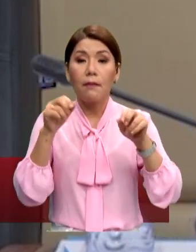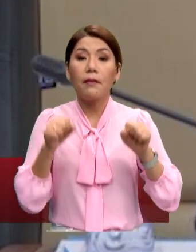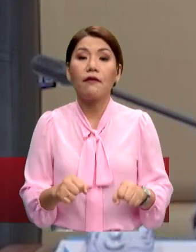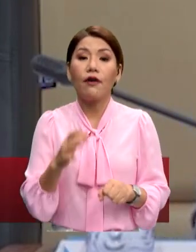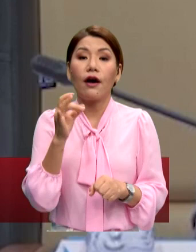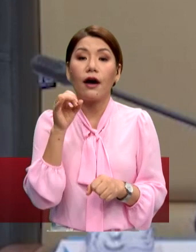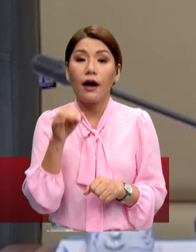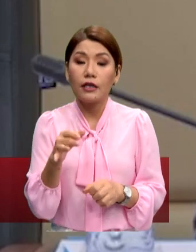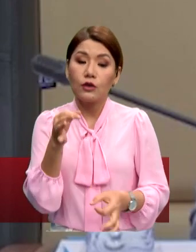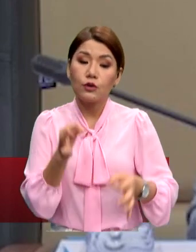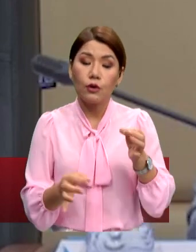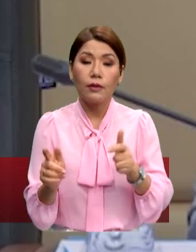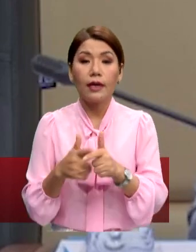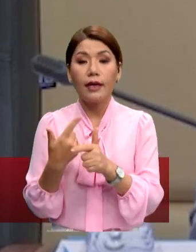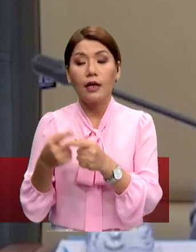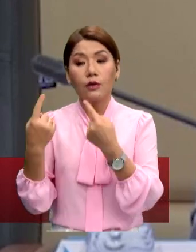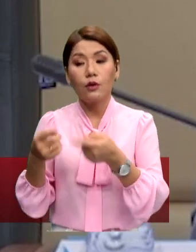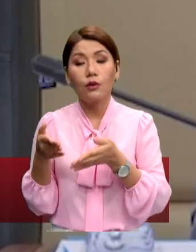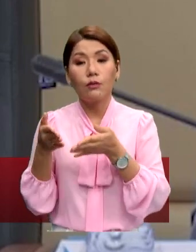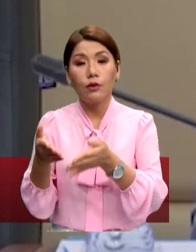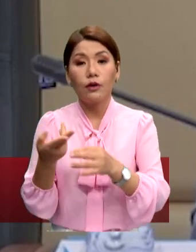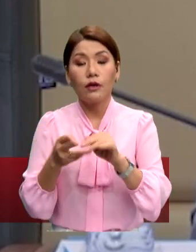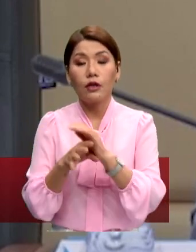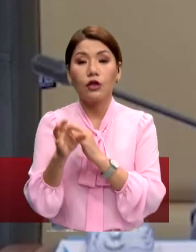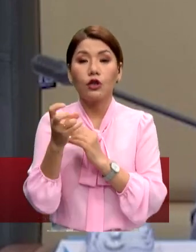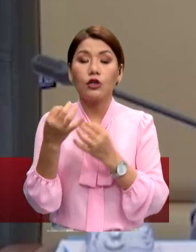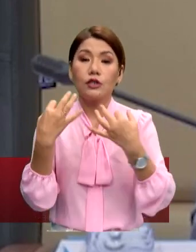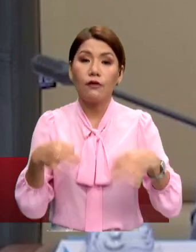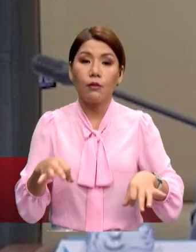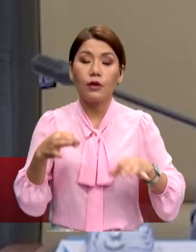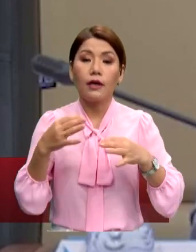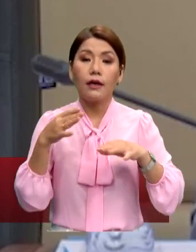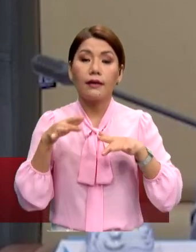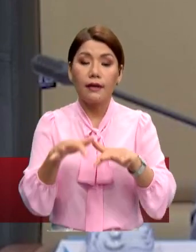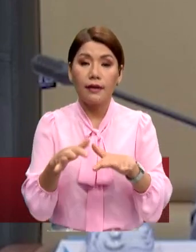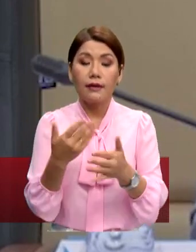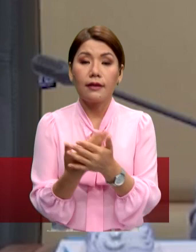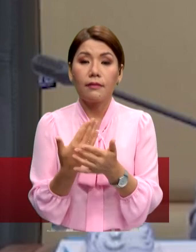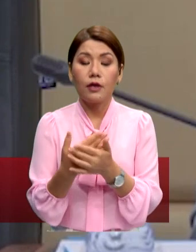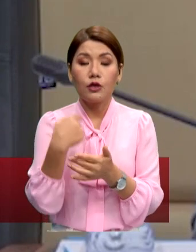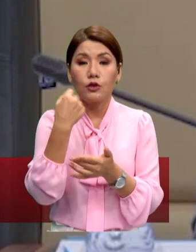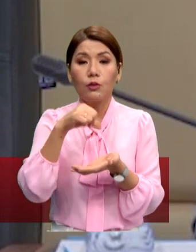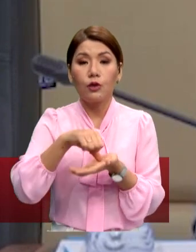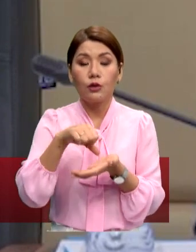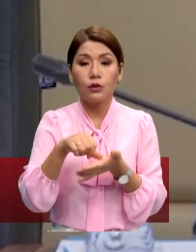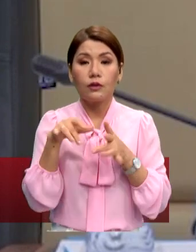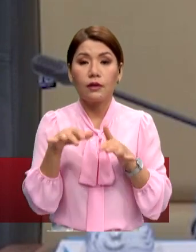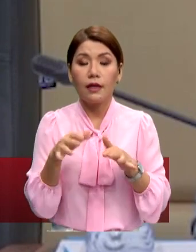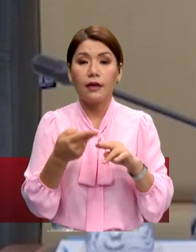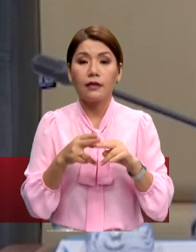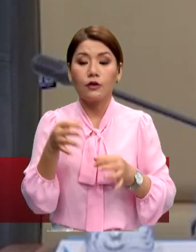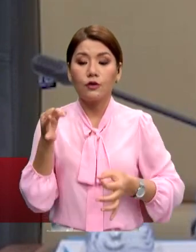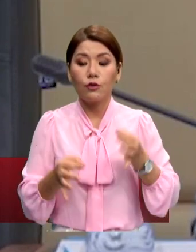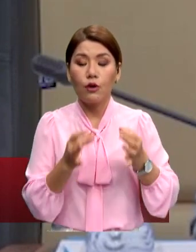применен судом, либо непосредственно затрагивает права и свободы в конкретном деле с участием лица и по делу вынесен